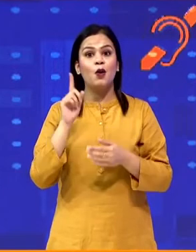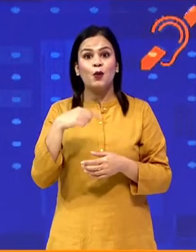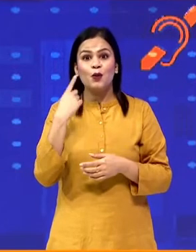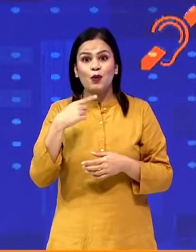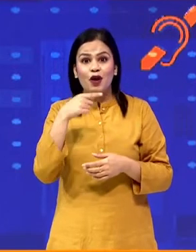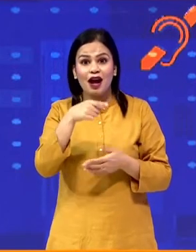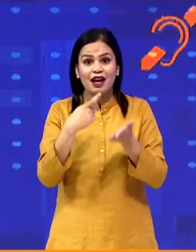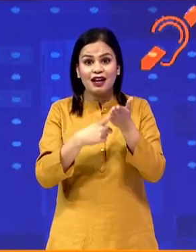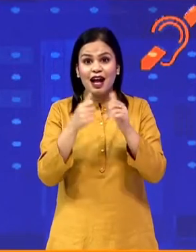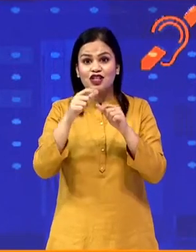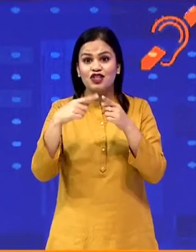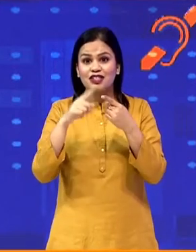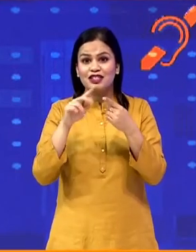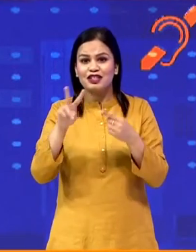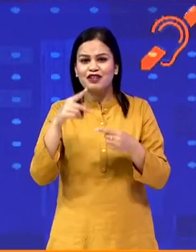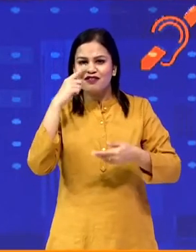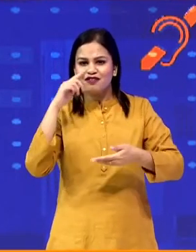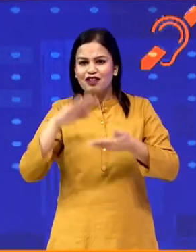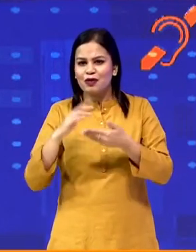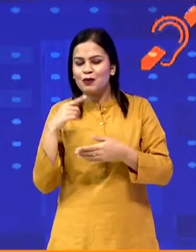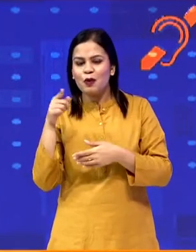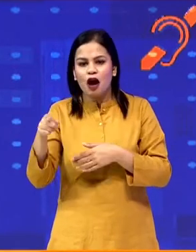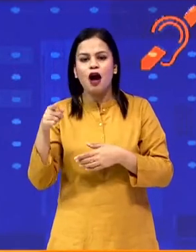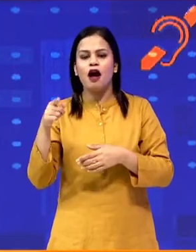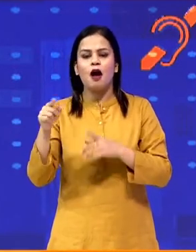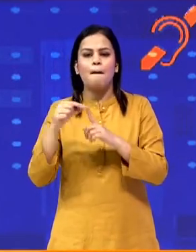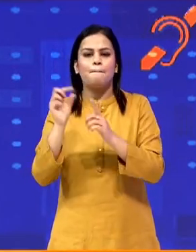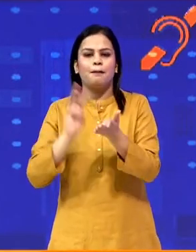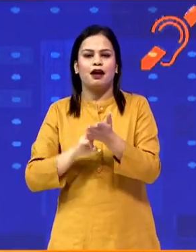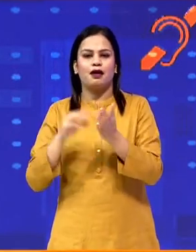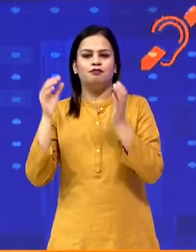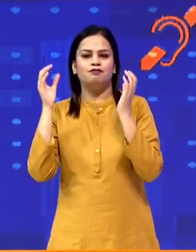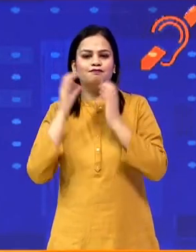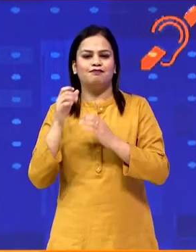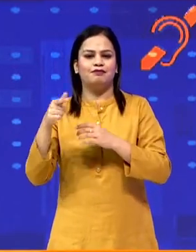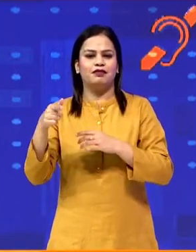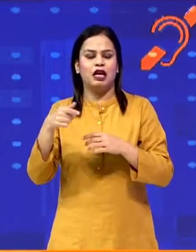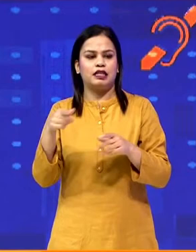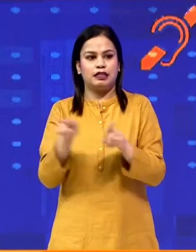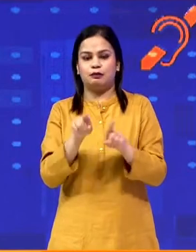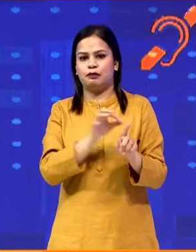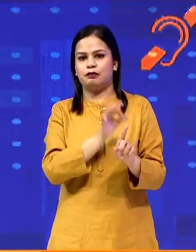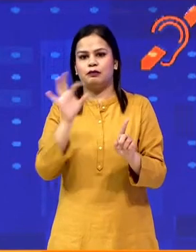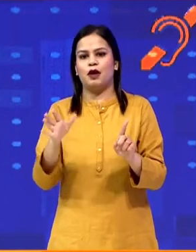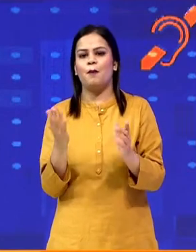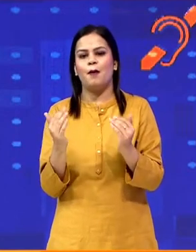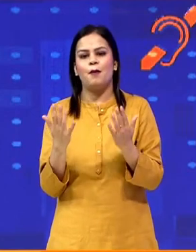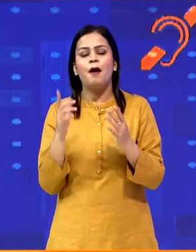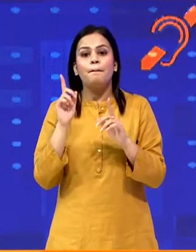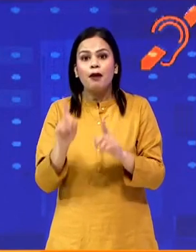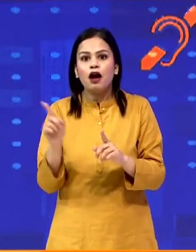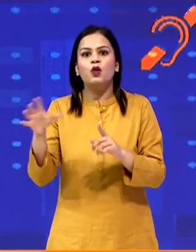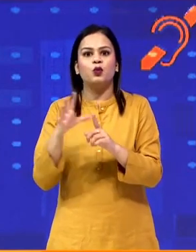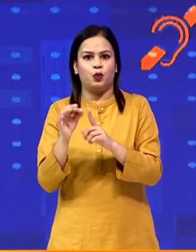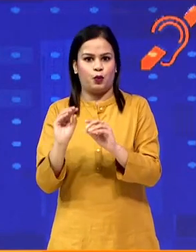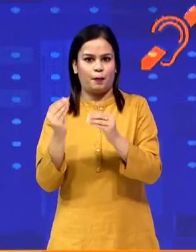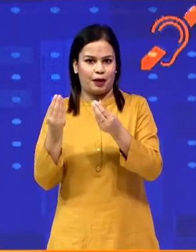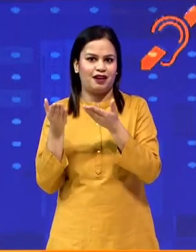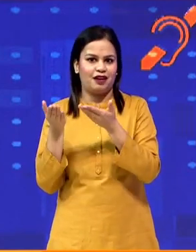प्राइम मिनिस्टर बने का मौका नहीं मिला लेकिन पीछे से वह भी चलती थी लेकिन आज क्या